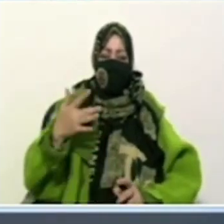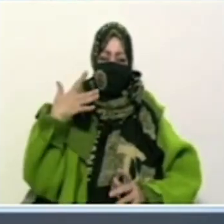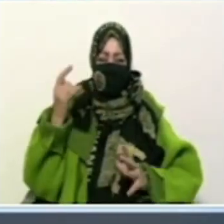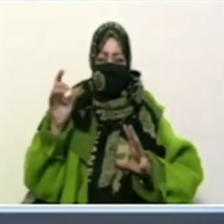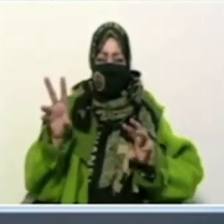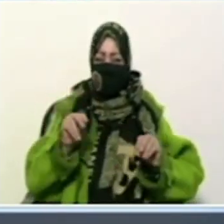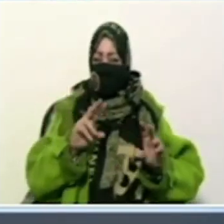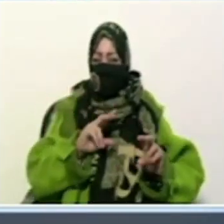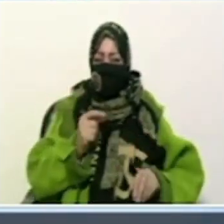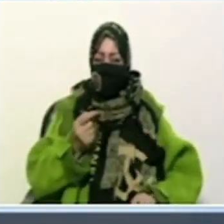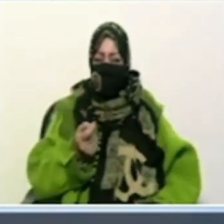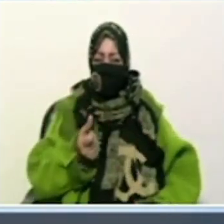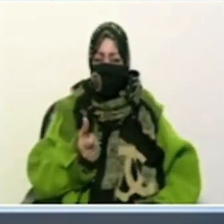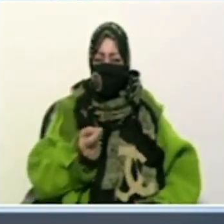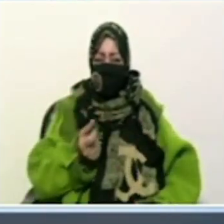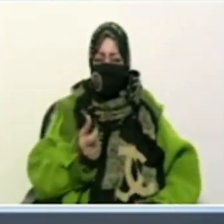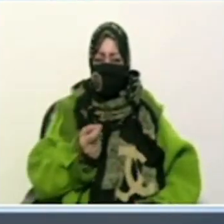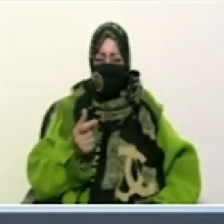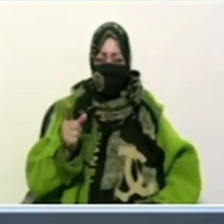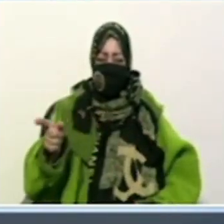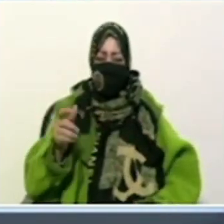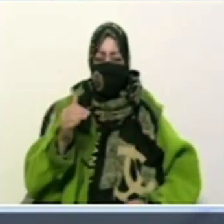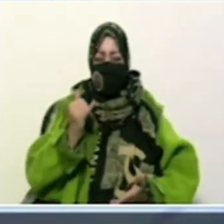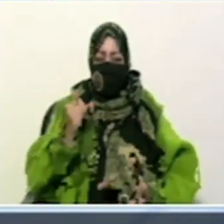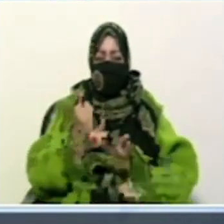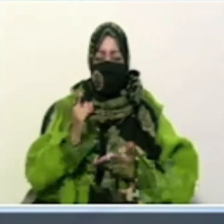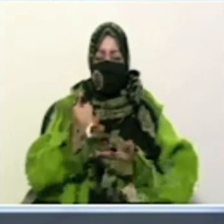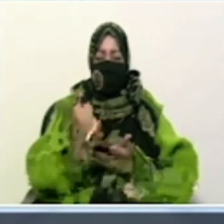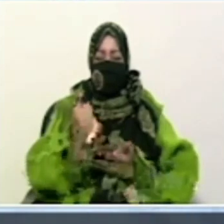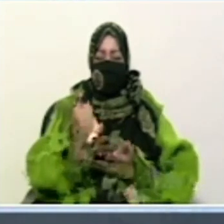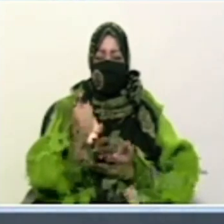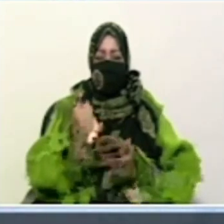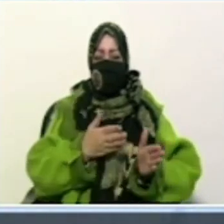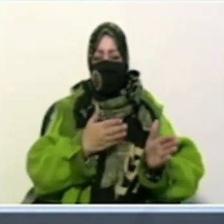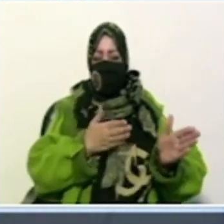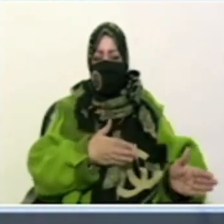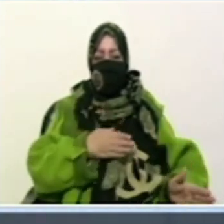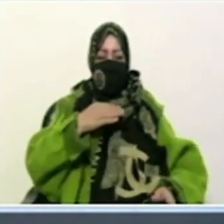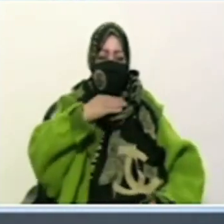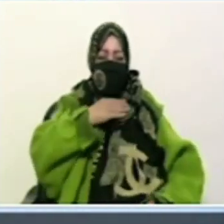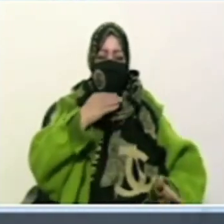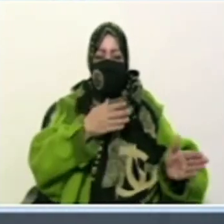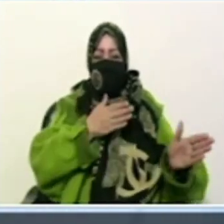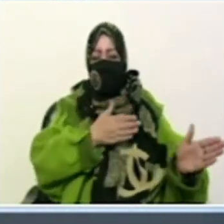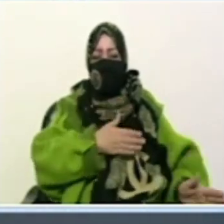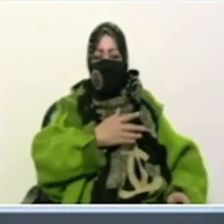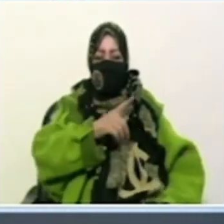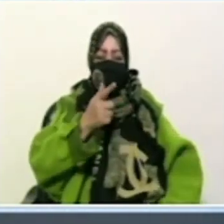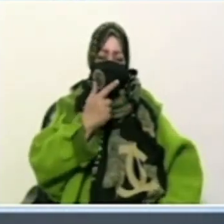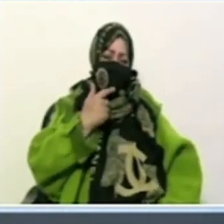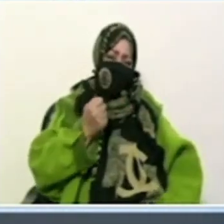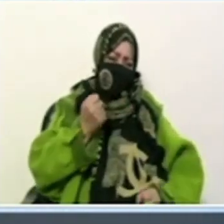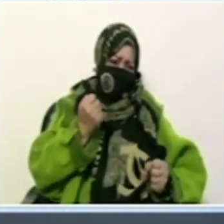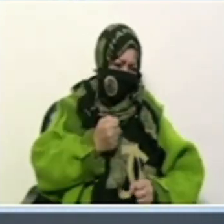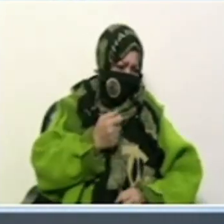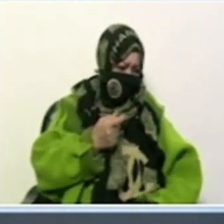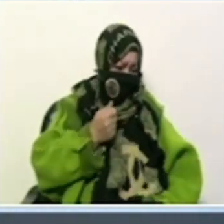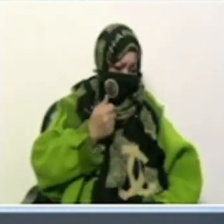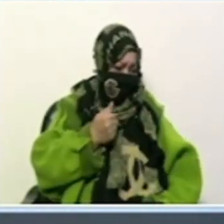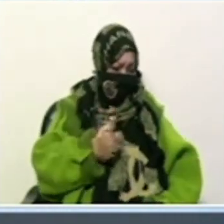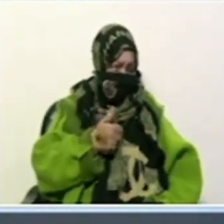عليها، والأولى به فعلها، ويجوز التظاهر بتركها،